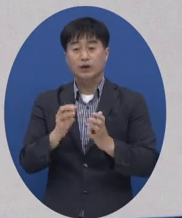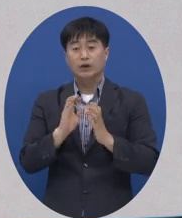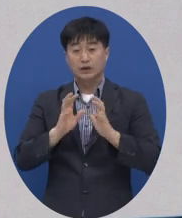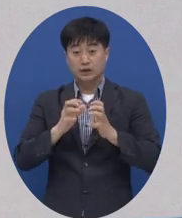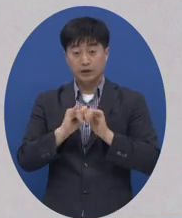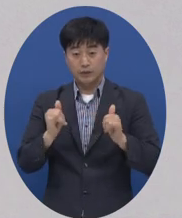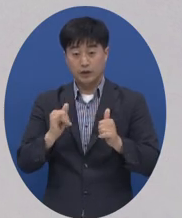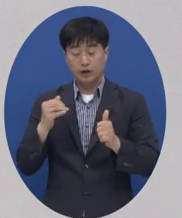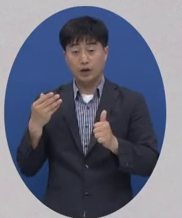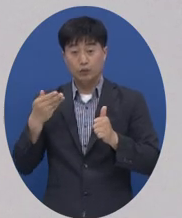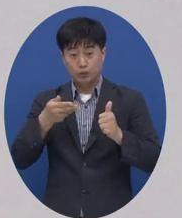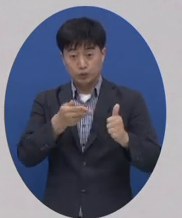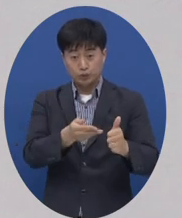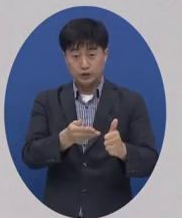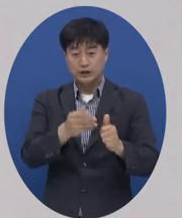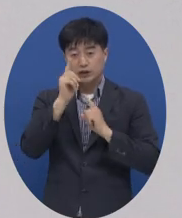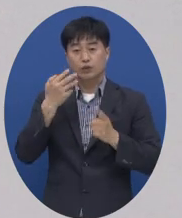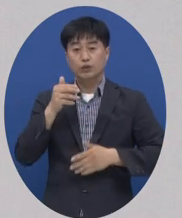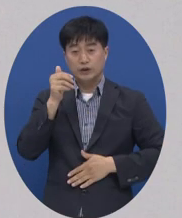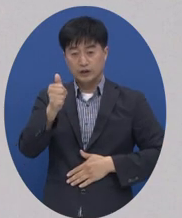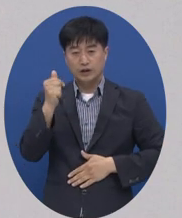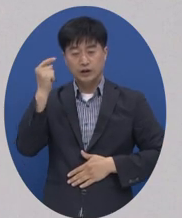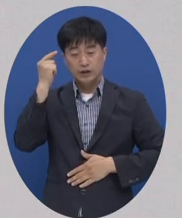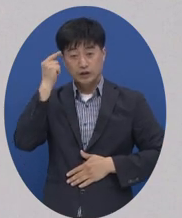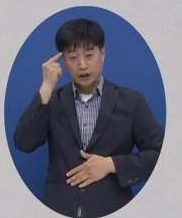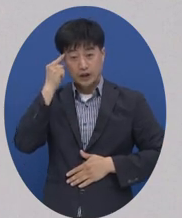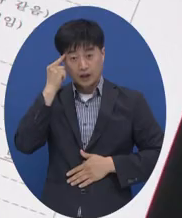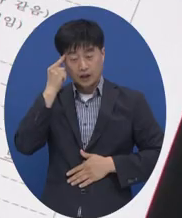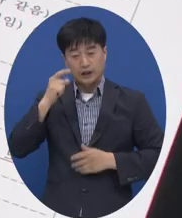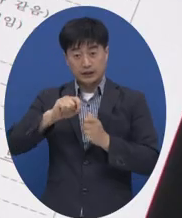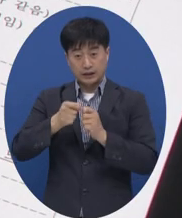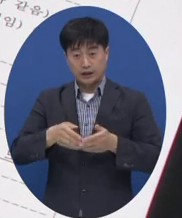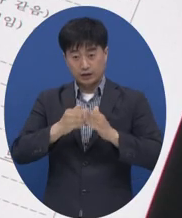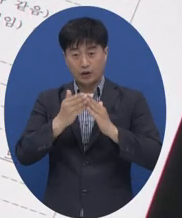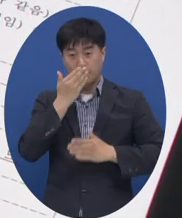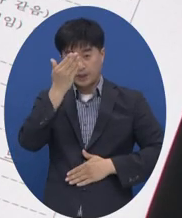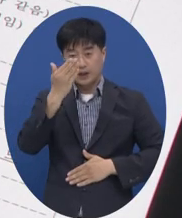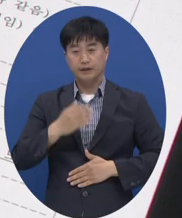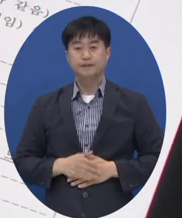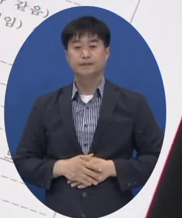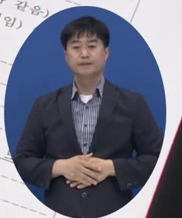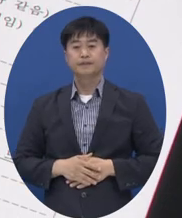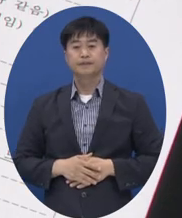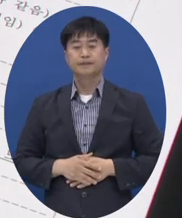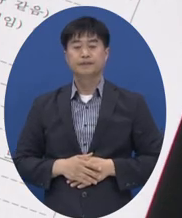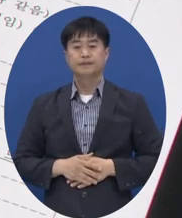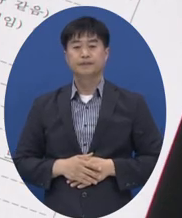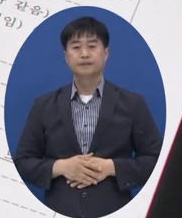돌려줘야 한다는 이 지사의 정책의지가 1층 구체화될 것으로 보입니다